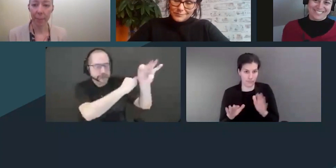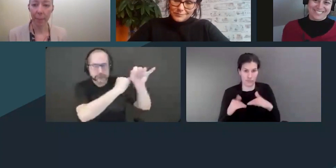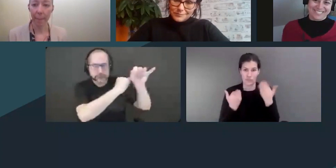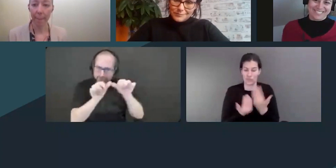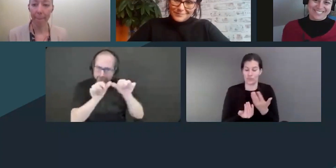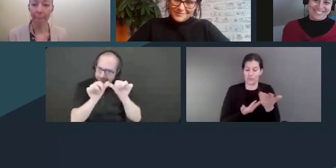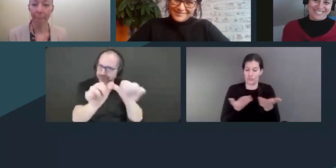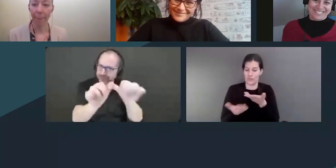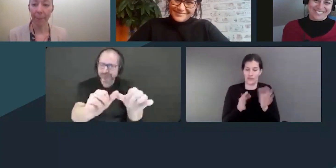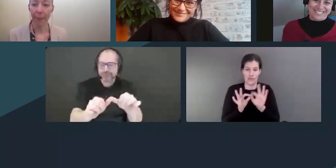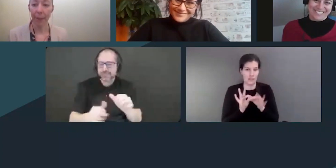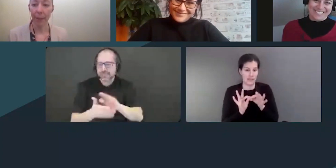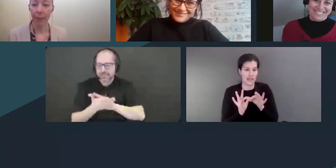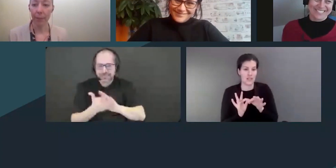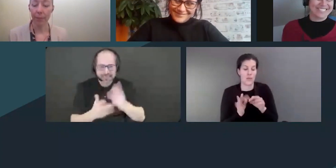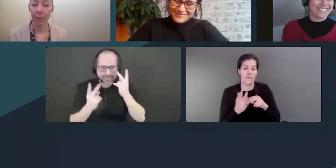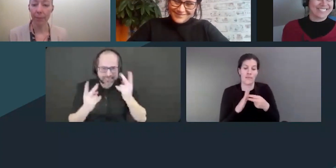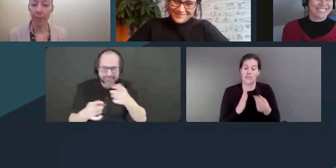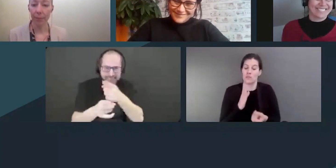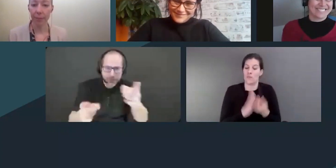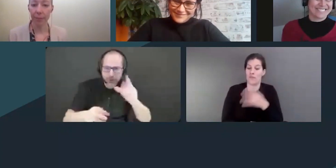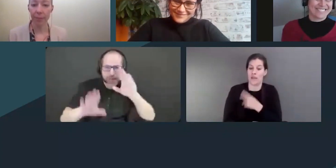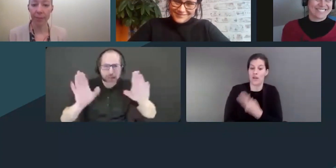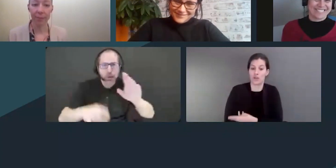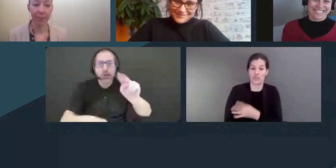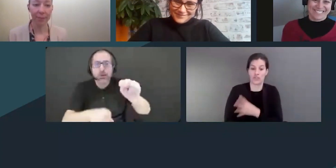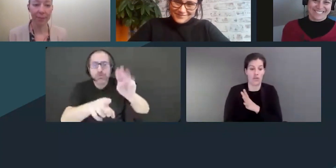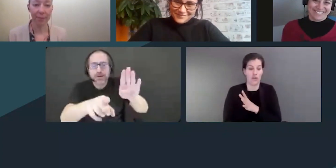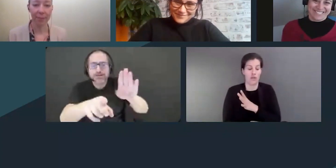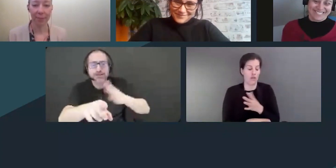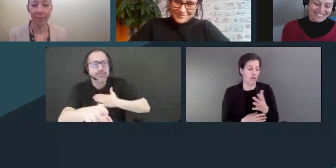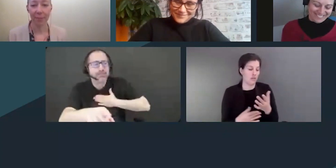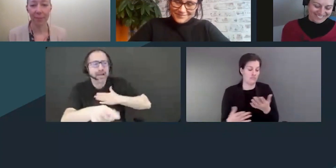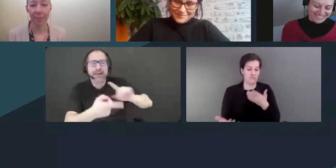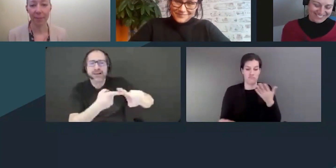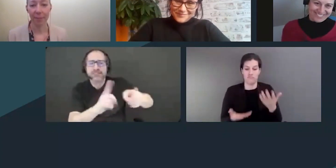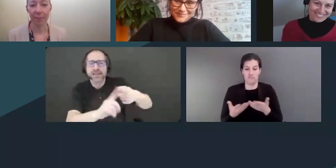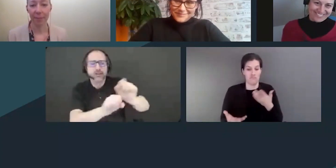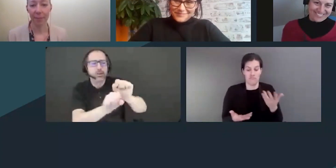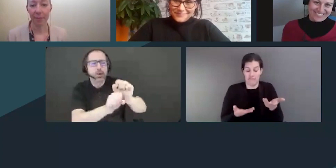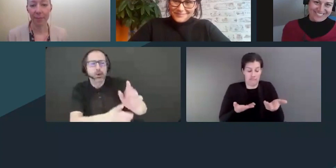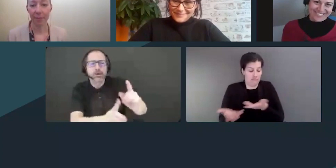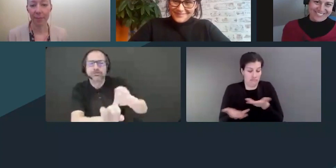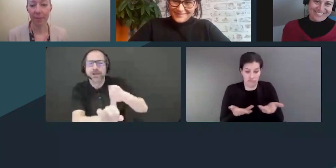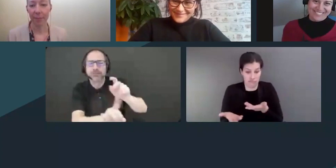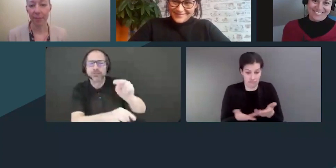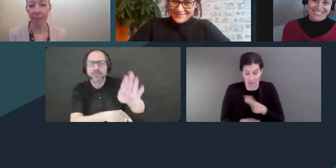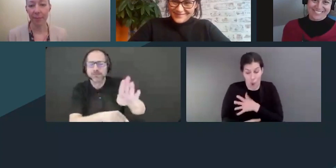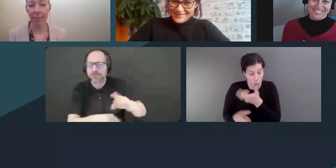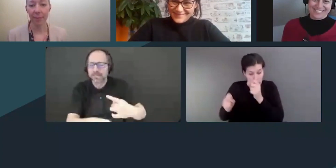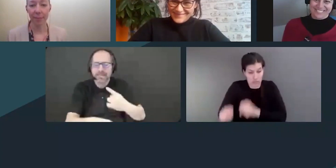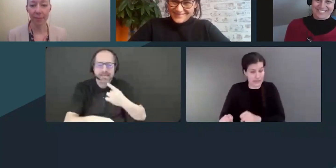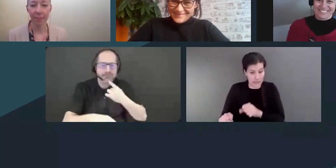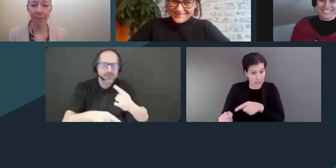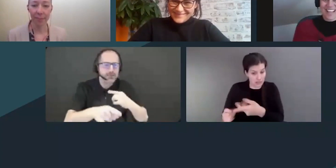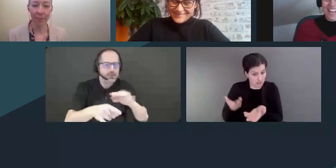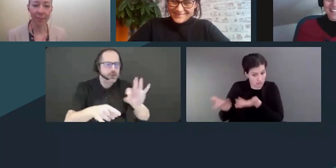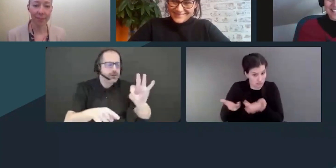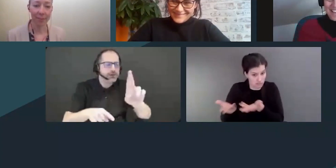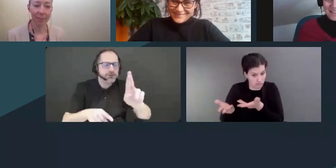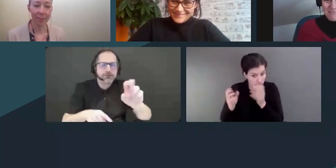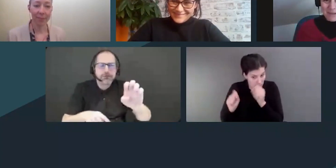un plaisir de voir tous mes collègues du Nouveau-Brunswick. Euh, À tout